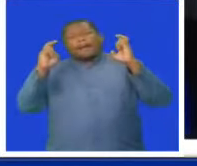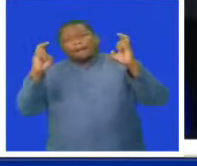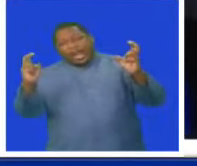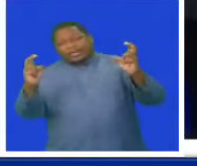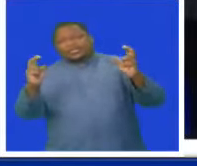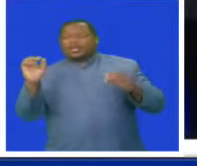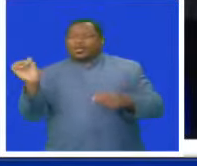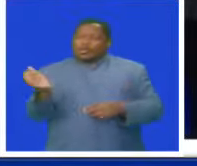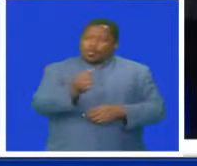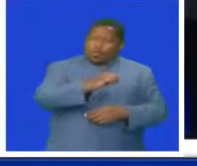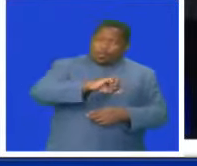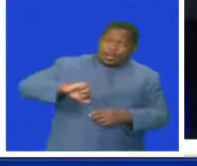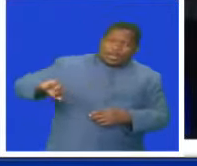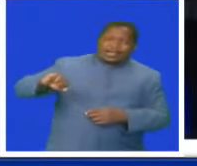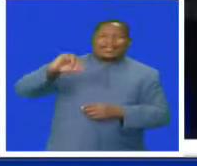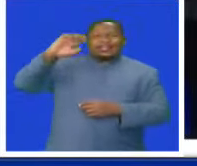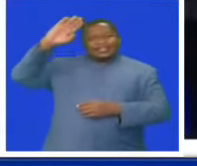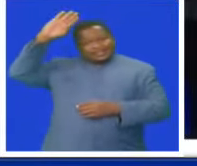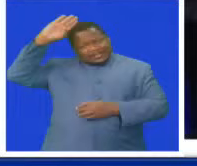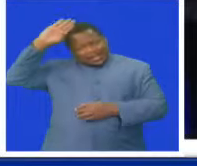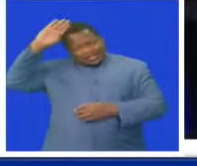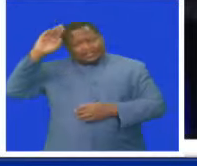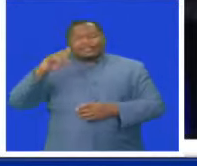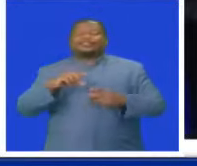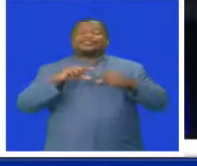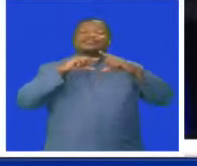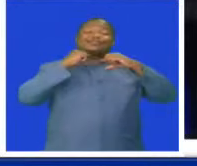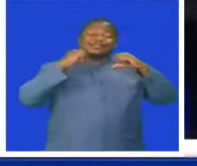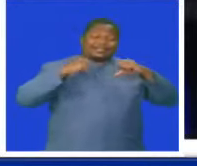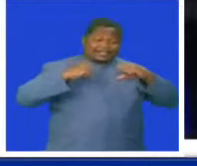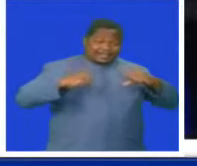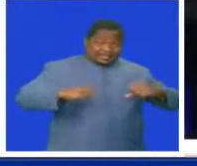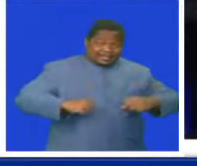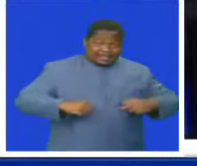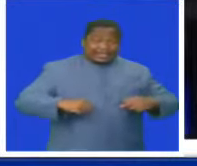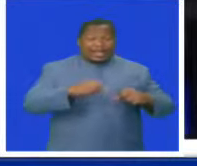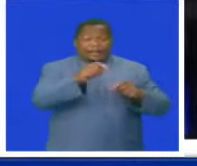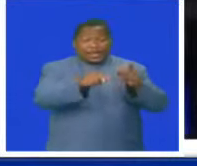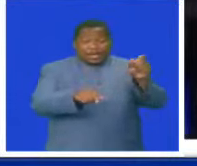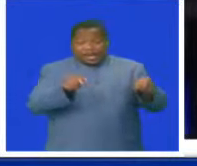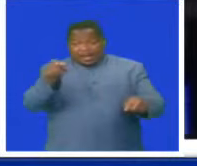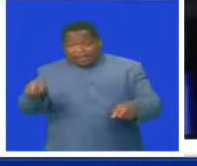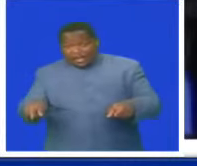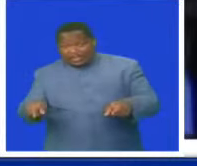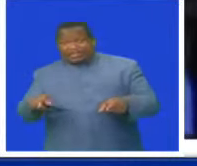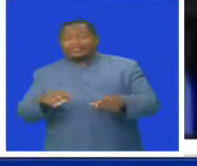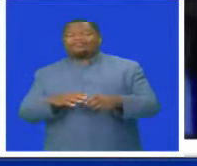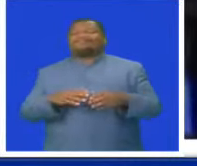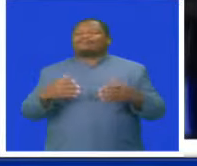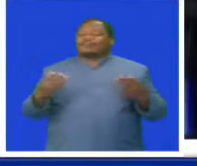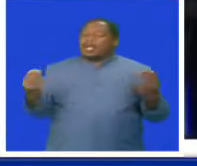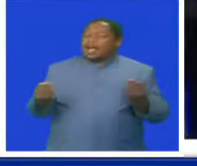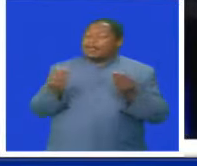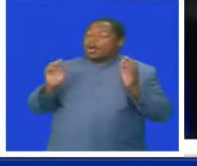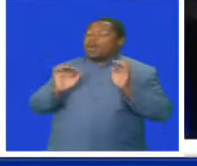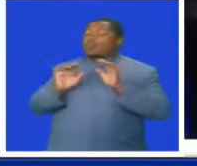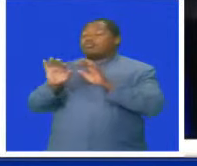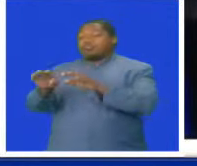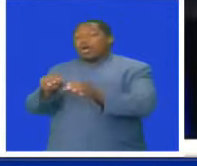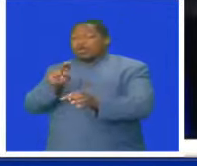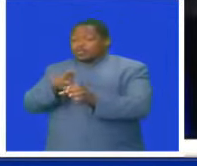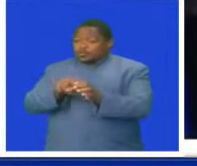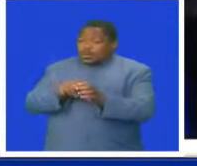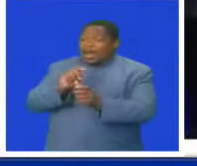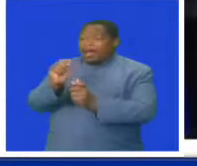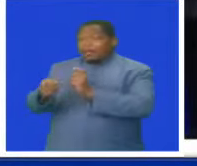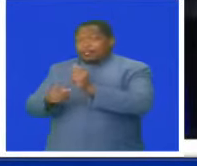labafundisi bemasondo netindzawo lapha khona abantu bathi jabulisa khona nalapha ke kudlalwa